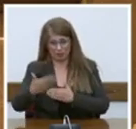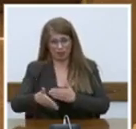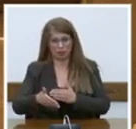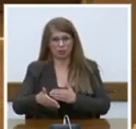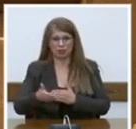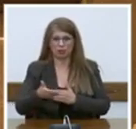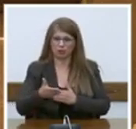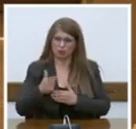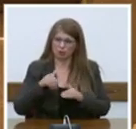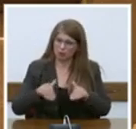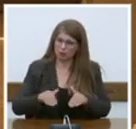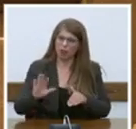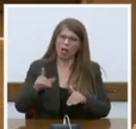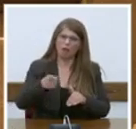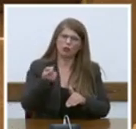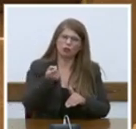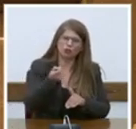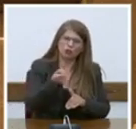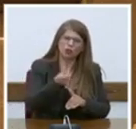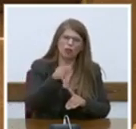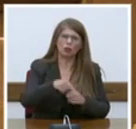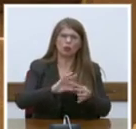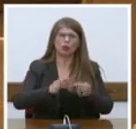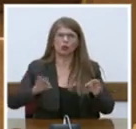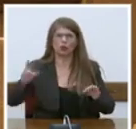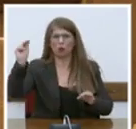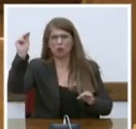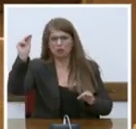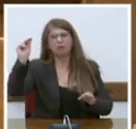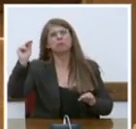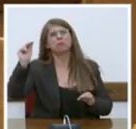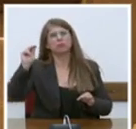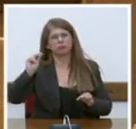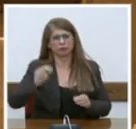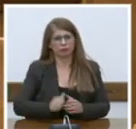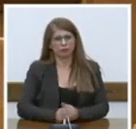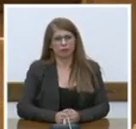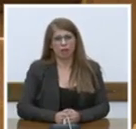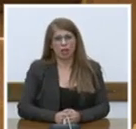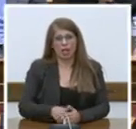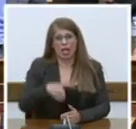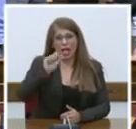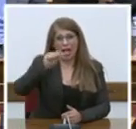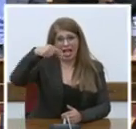ελάχιστο αυτός ο ιστορικός όρκος. Ο Ατήλας II